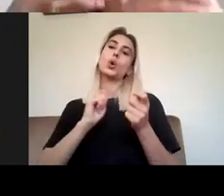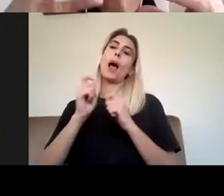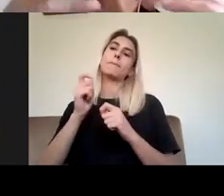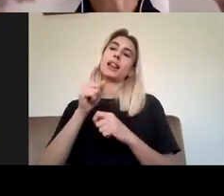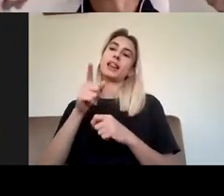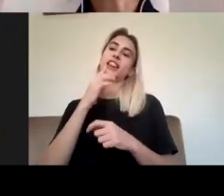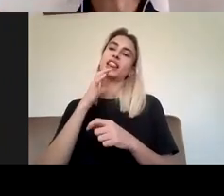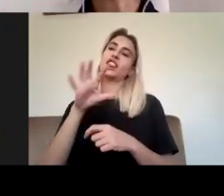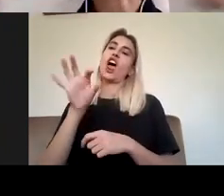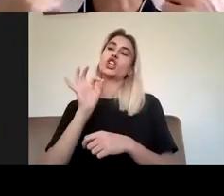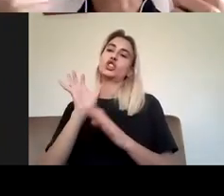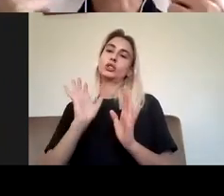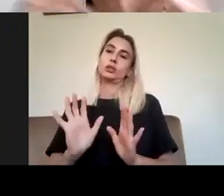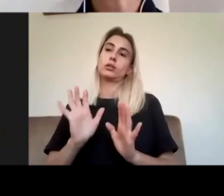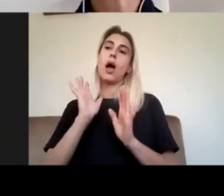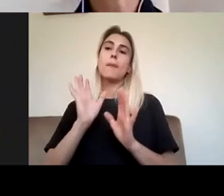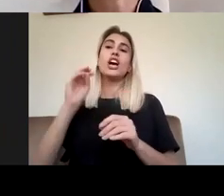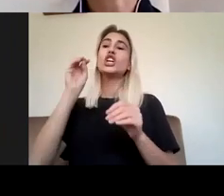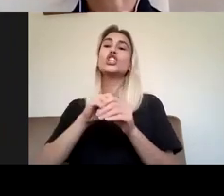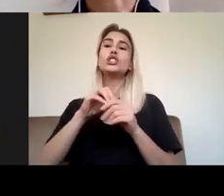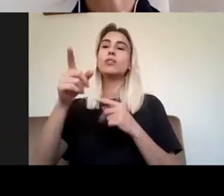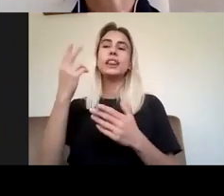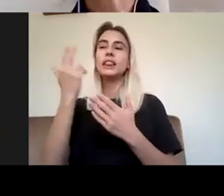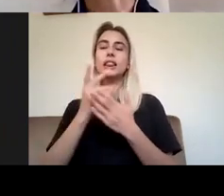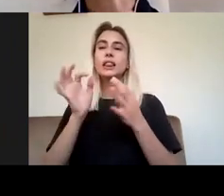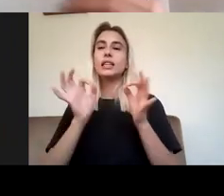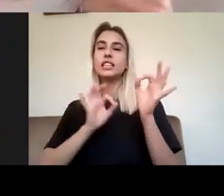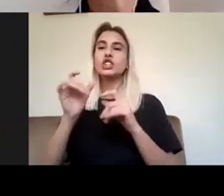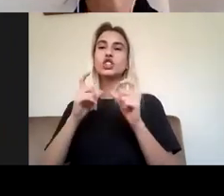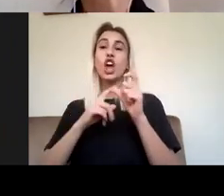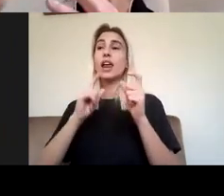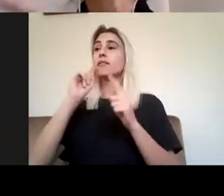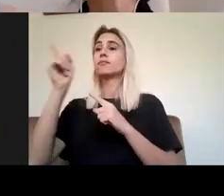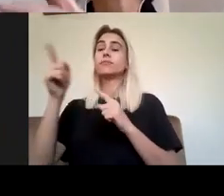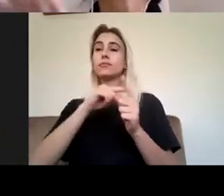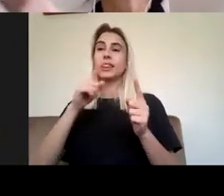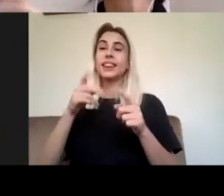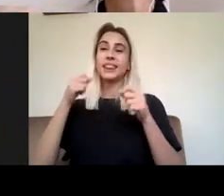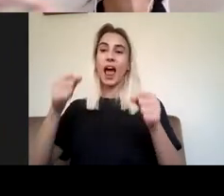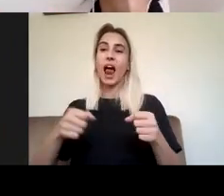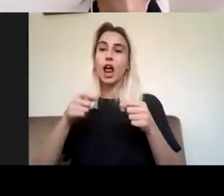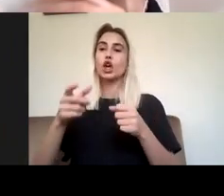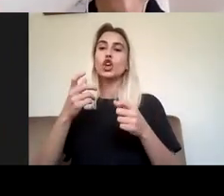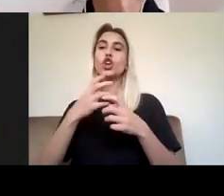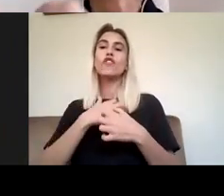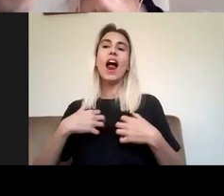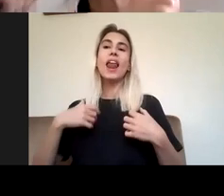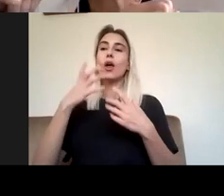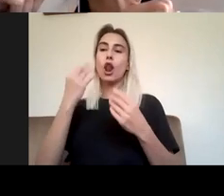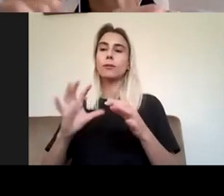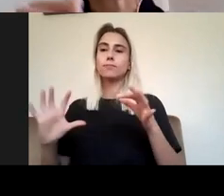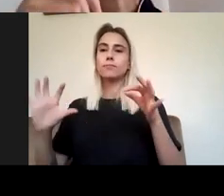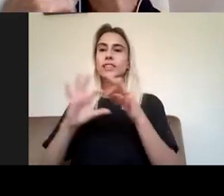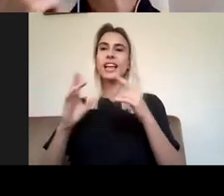Ama bazen de iç dizaynında, şehirler arası otobüslerde iç dizaynında tekerlekli sandalyeyi güvenli şekilde oraya kilitleyecek şekilde modellemeler